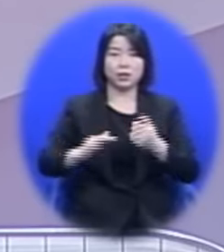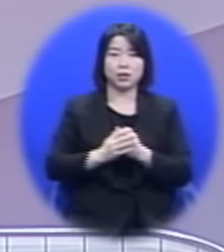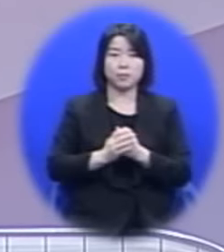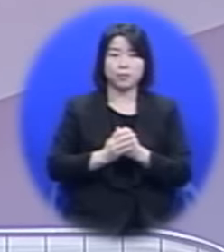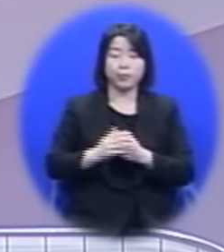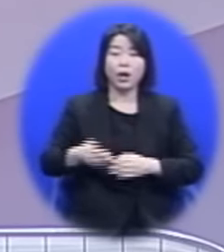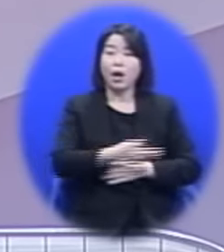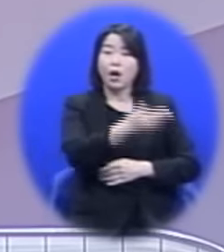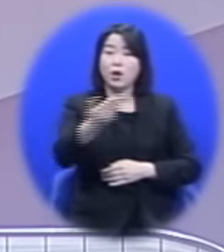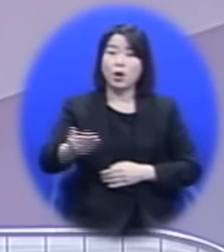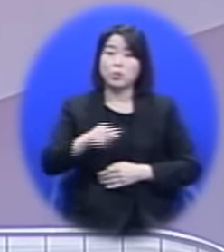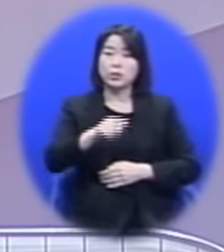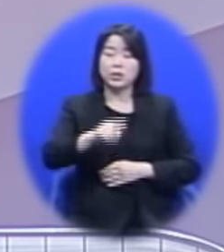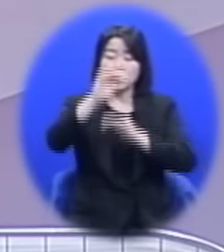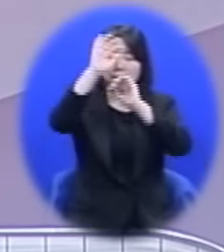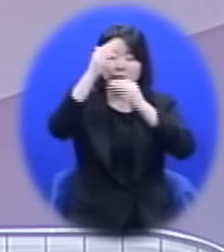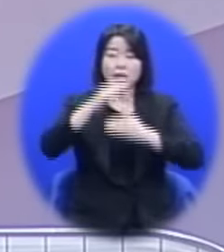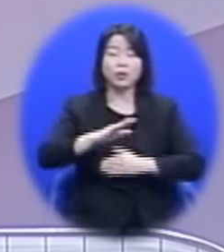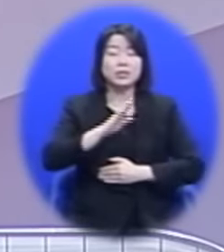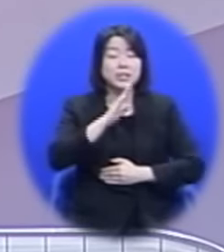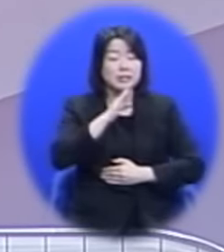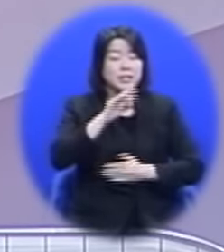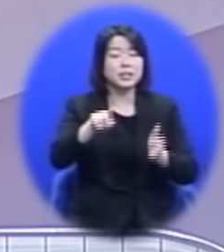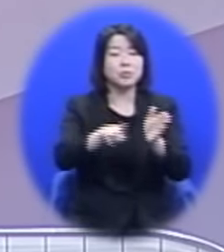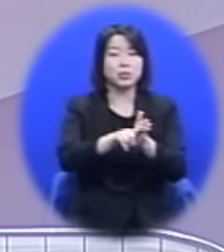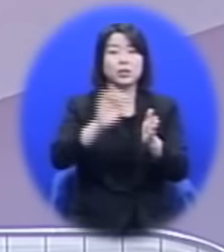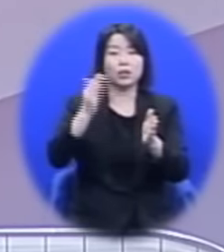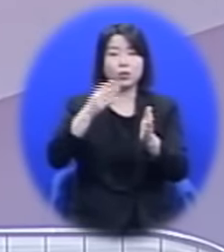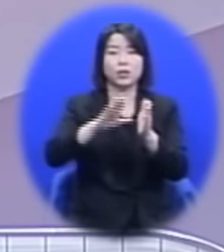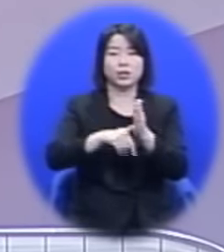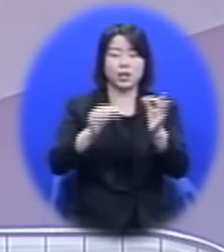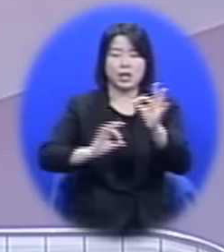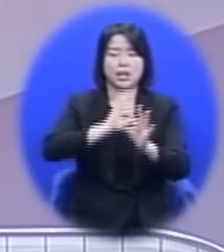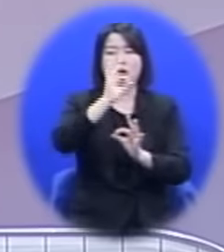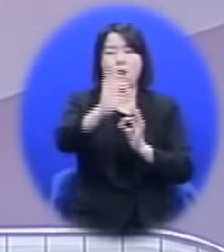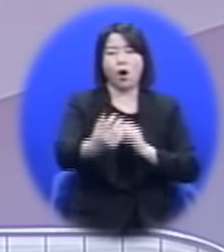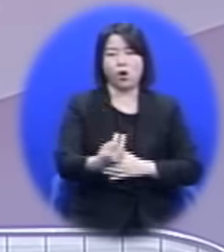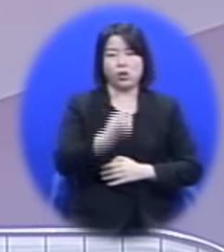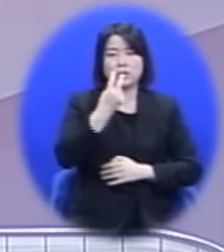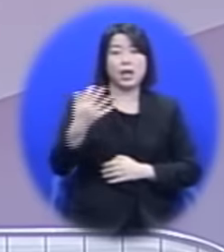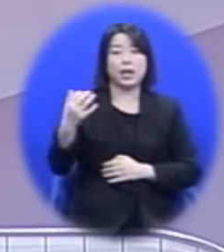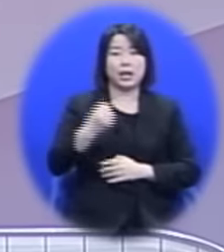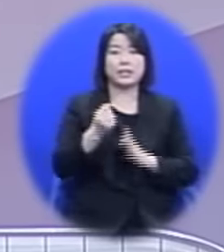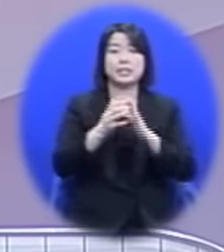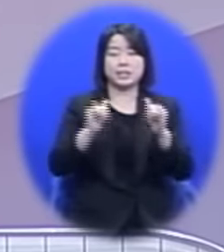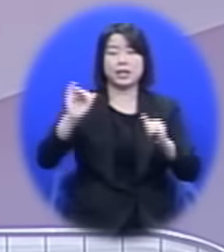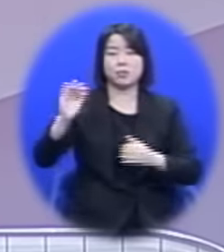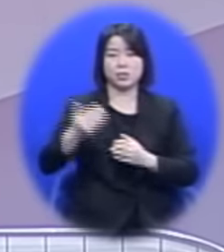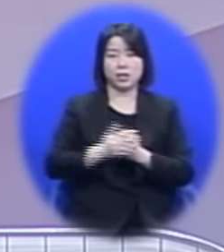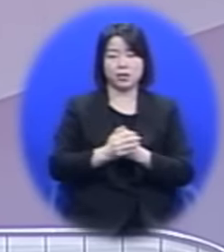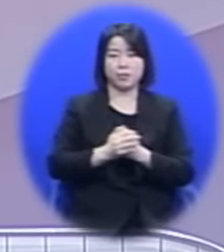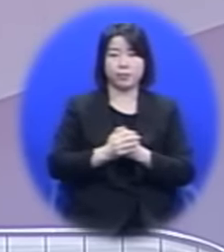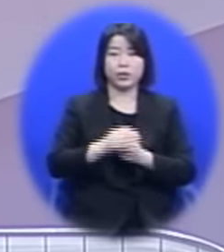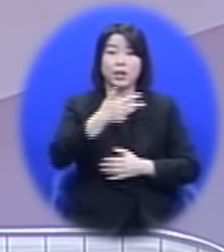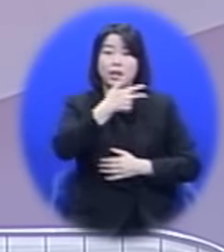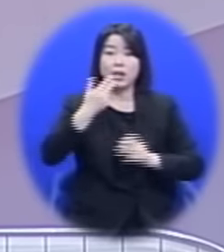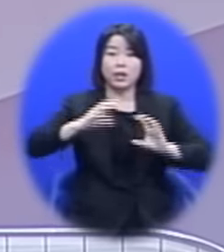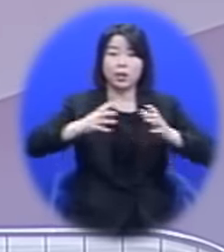여러분이 이 사실을 진짜 믿게 될 때 여러분은 영생을 가진 사람입니다. 영국의 빅토리아